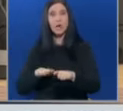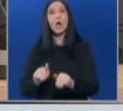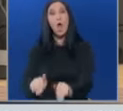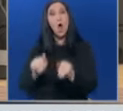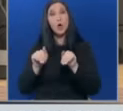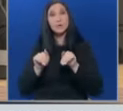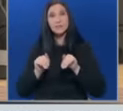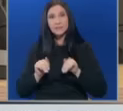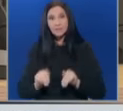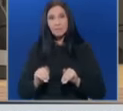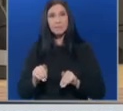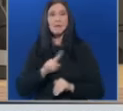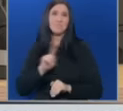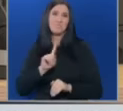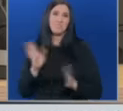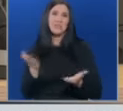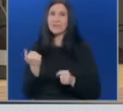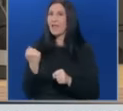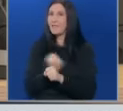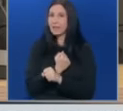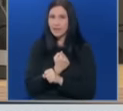Отстъпихме. Не се и натихме.